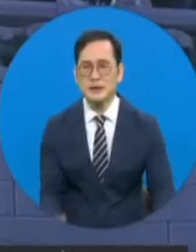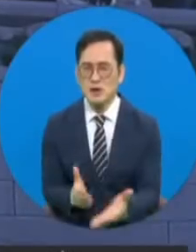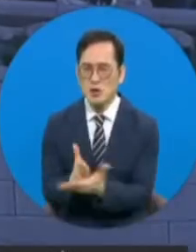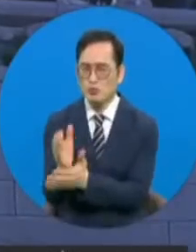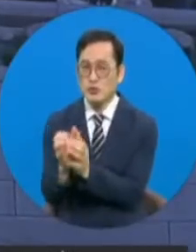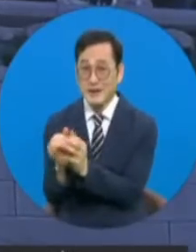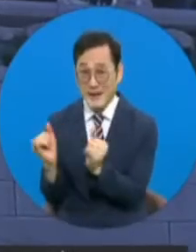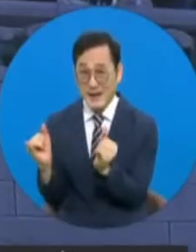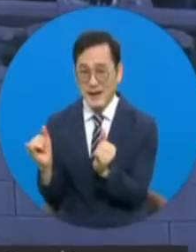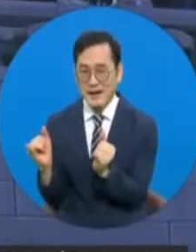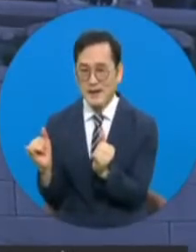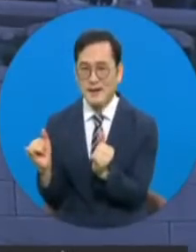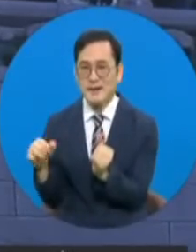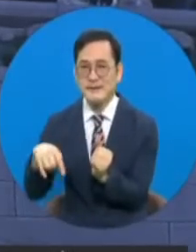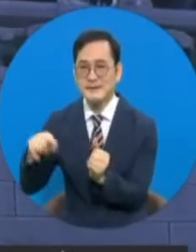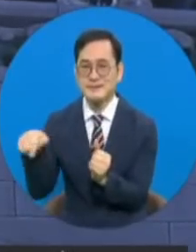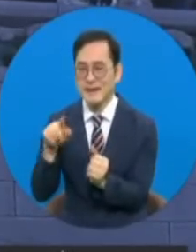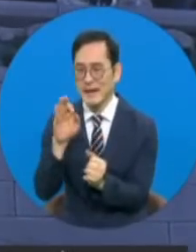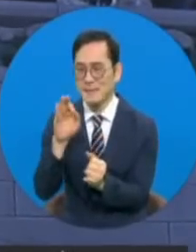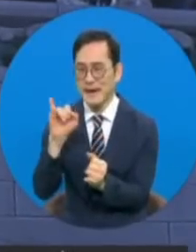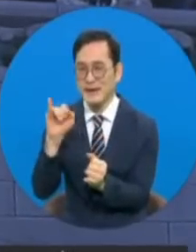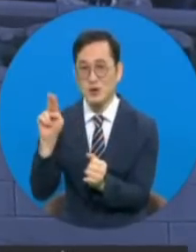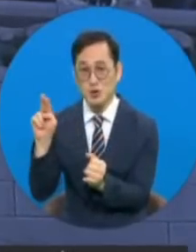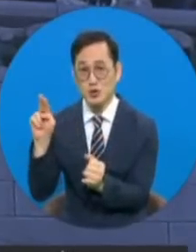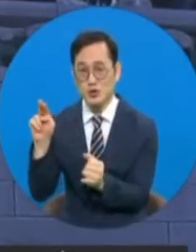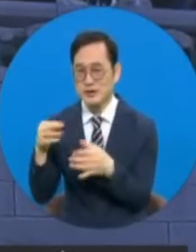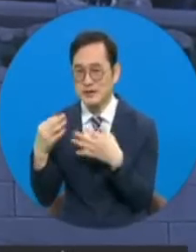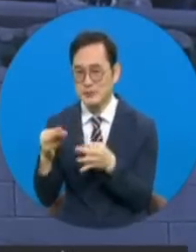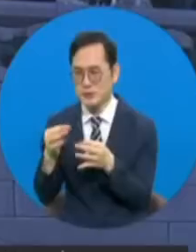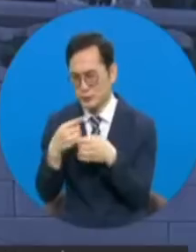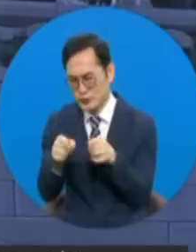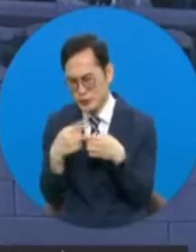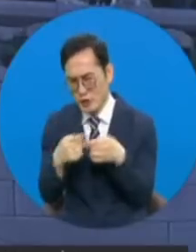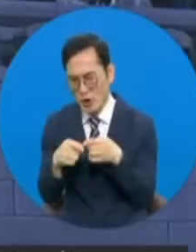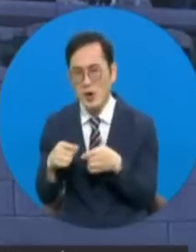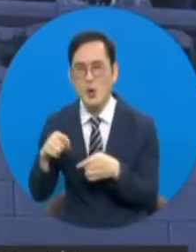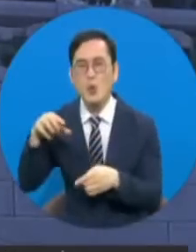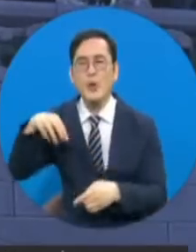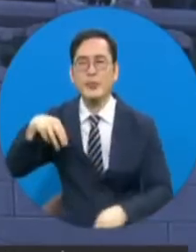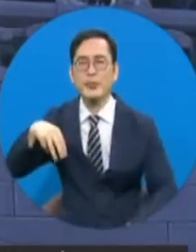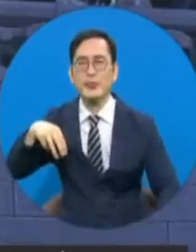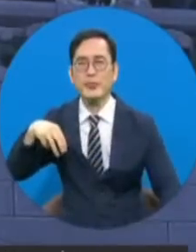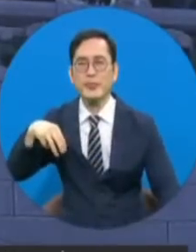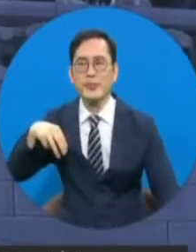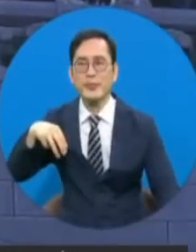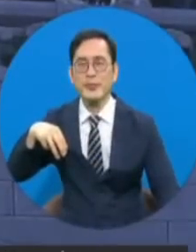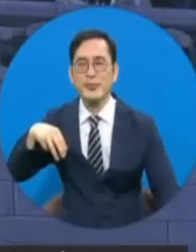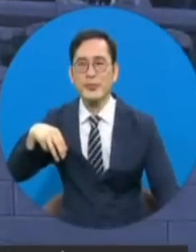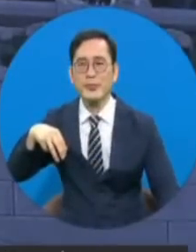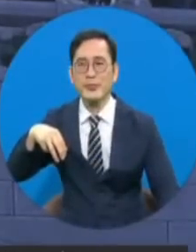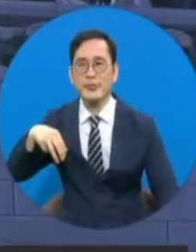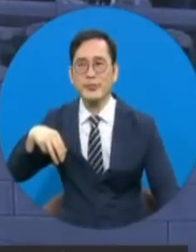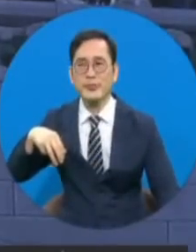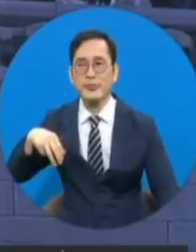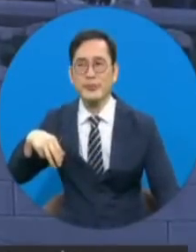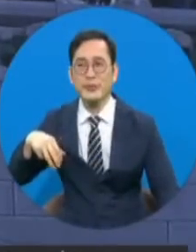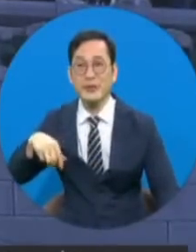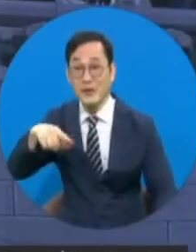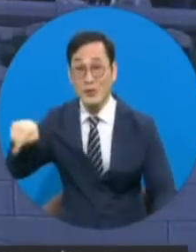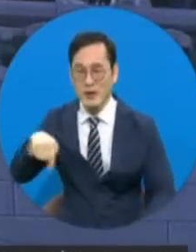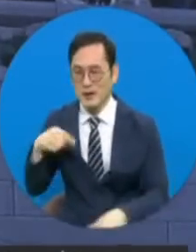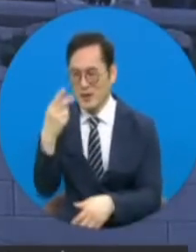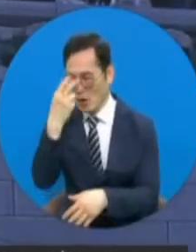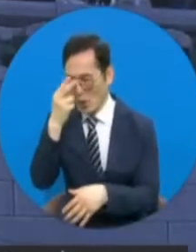전문가들이 파견되는 집단이군요 특히 fiu에서 금융 흐름을 분석하는 분석기관의 파견된 분들을 보니까 검찰